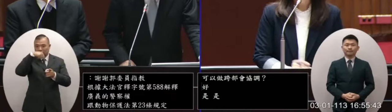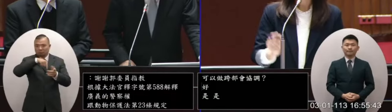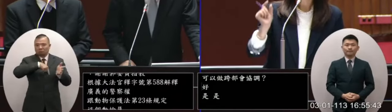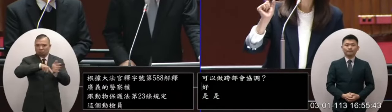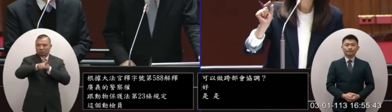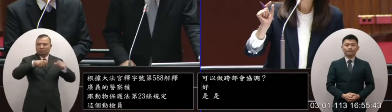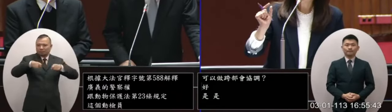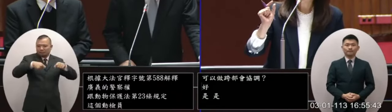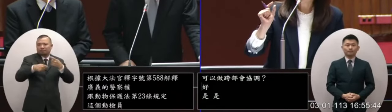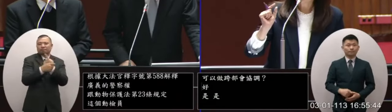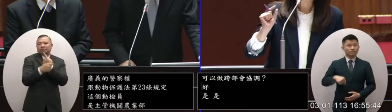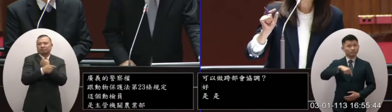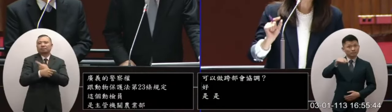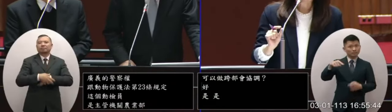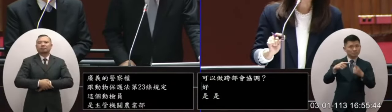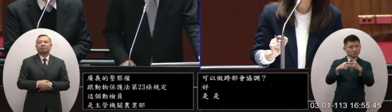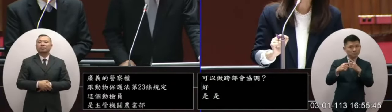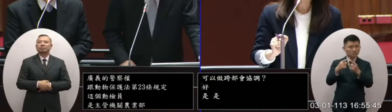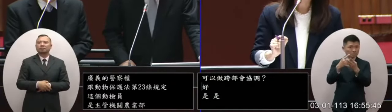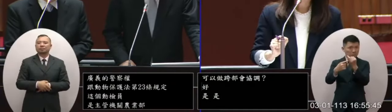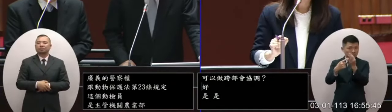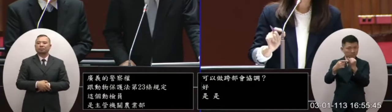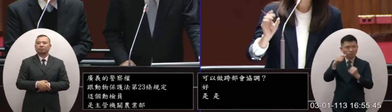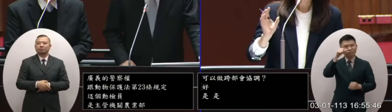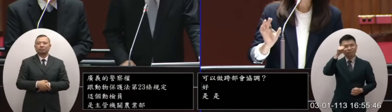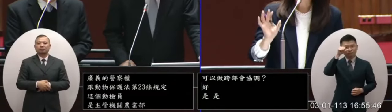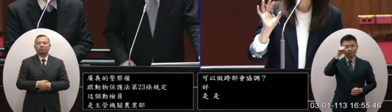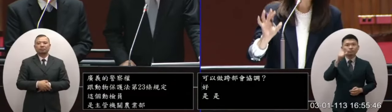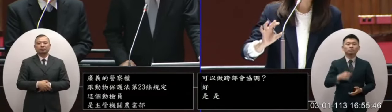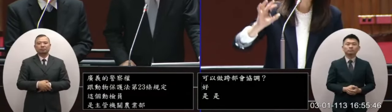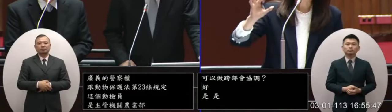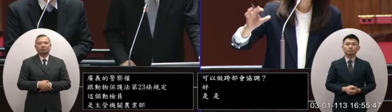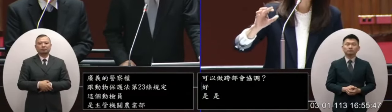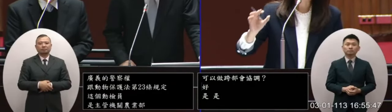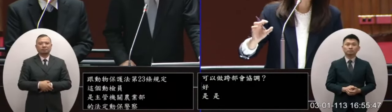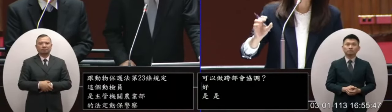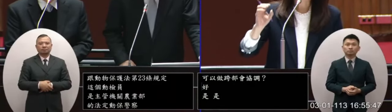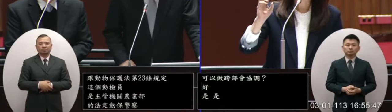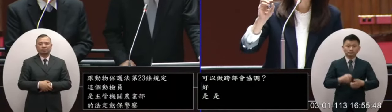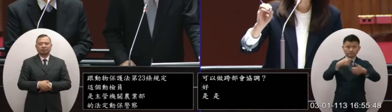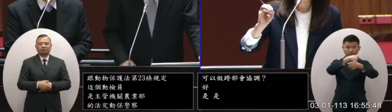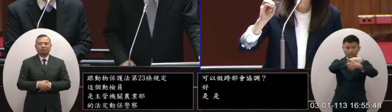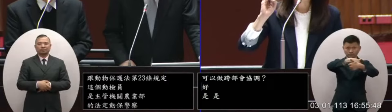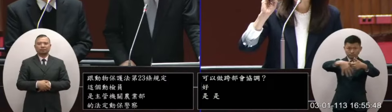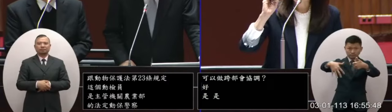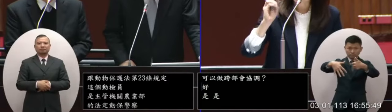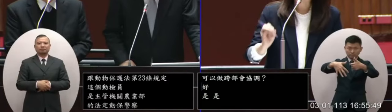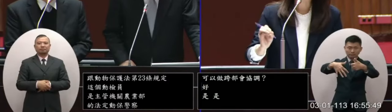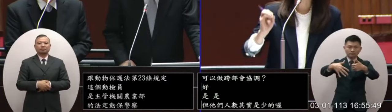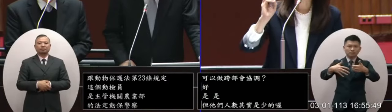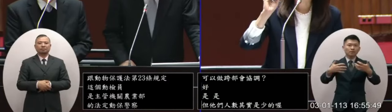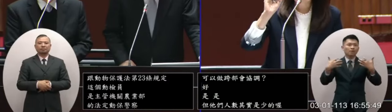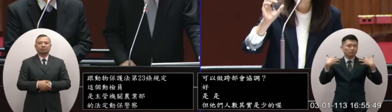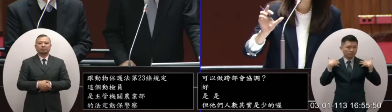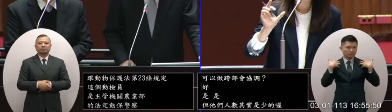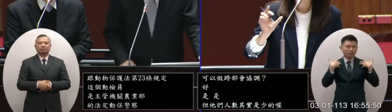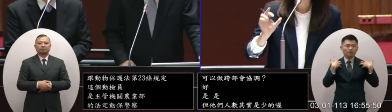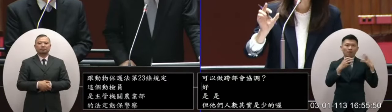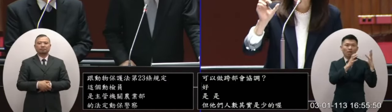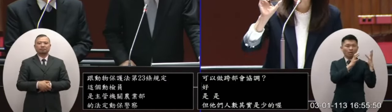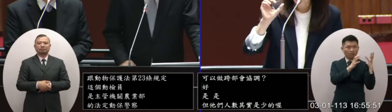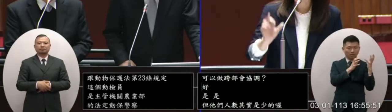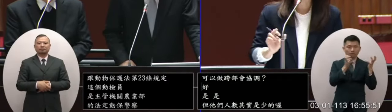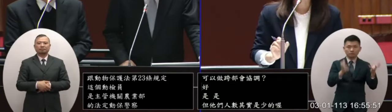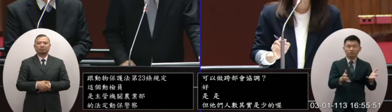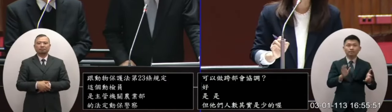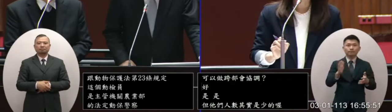那这个 他们的人数其实是少的哦， 这是 他们其实在整个所有的编制内的这个任务是繁重的，但他们的人